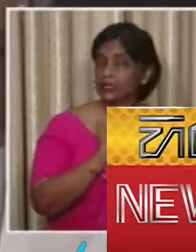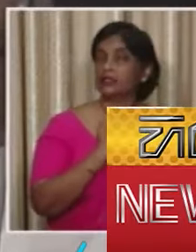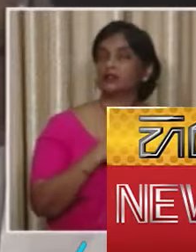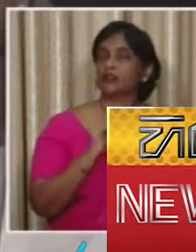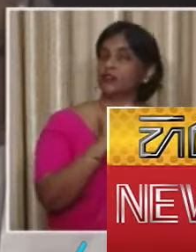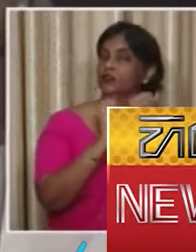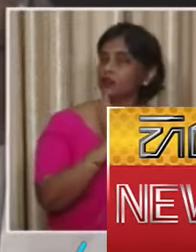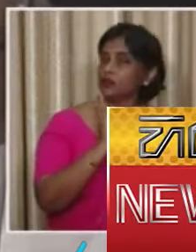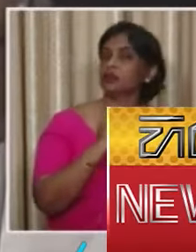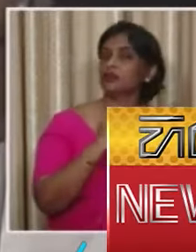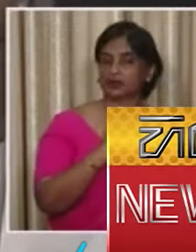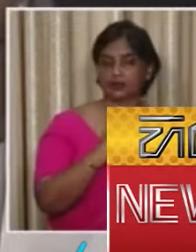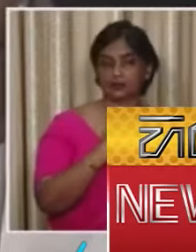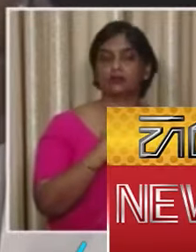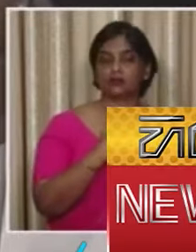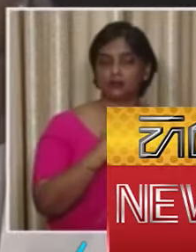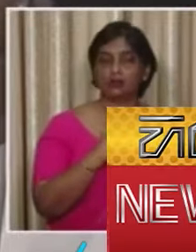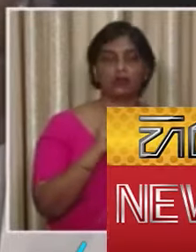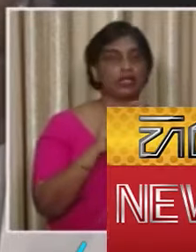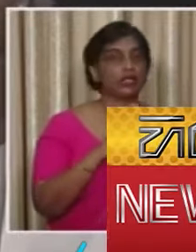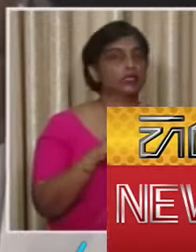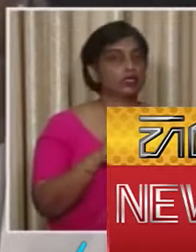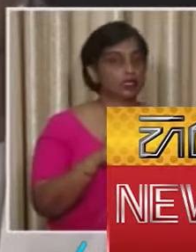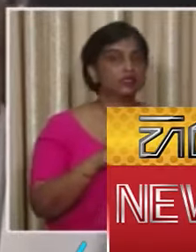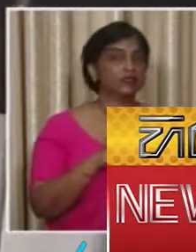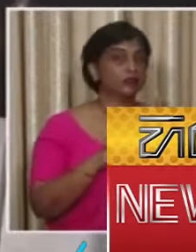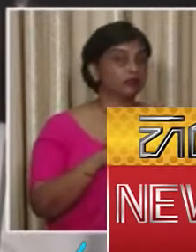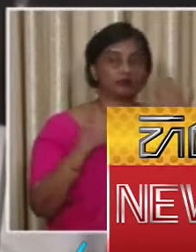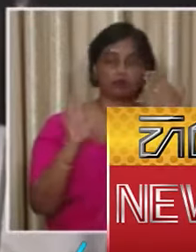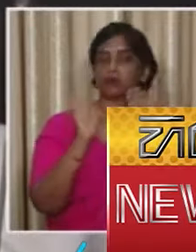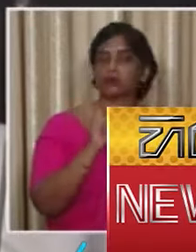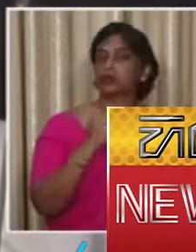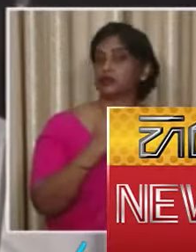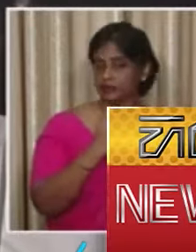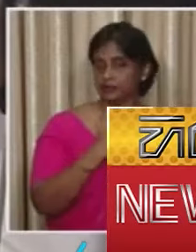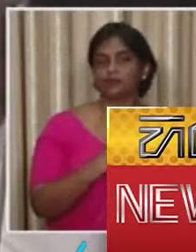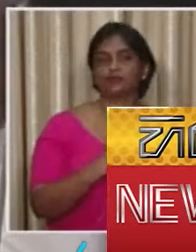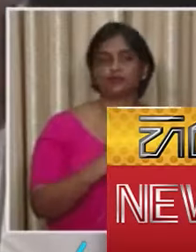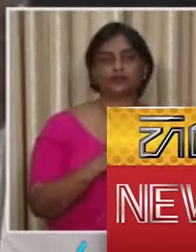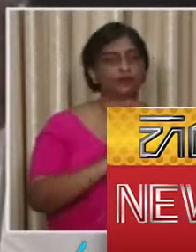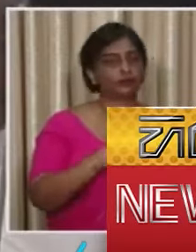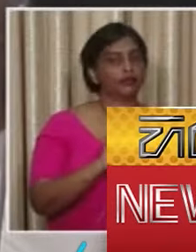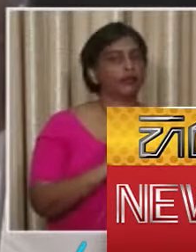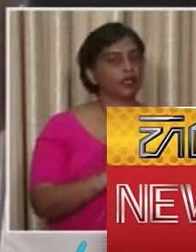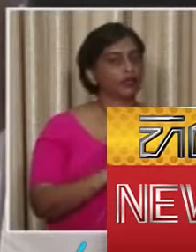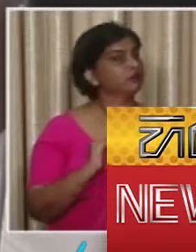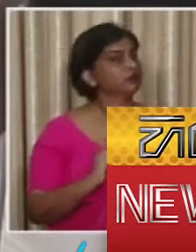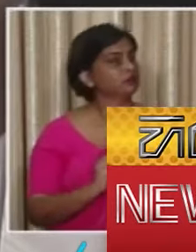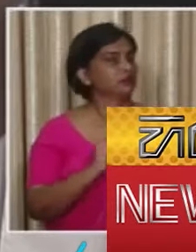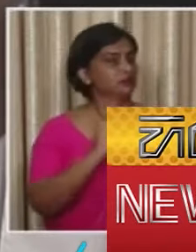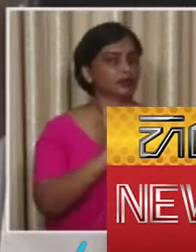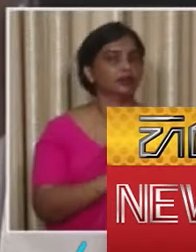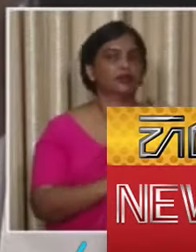වැඩසටහන් සම්පාදනය කිරීම සහ ඩිජිටල් හරිත ආර්ථිකයක් නිර්මාණය කිරීම. රටේ ආර්ථික ප්‍රවර්ධනය